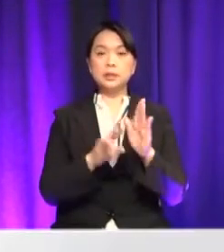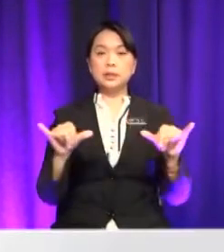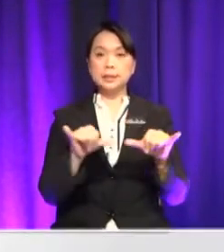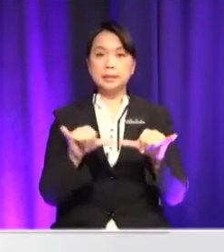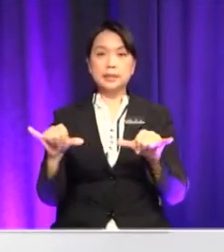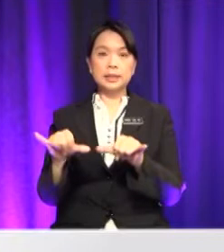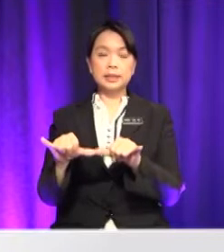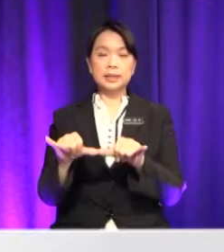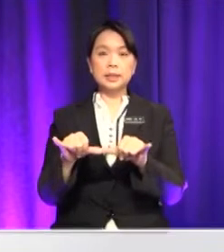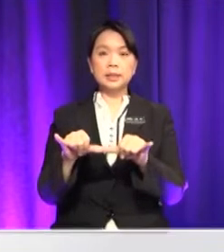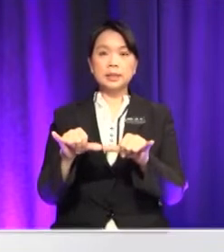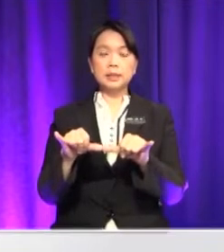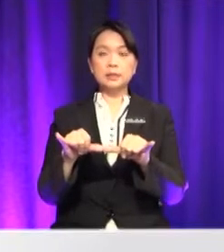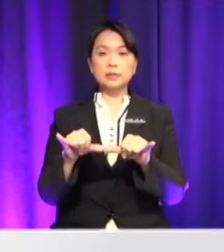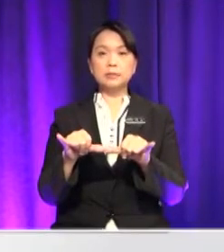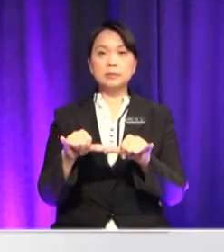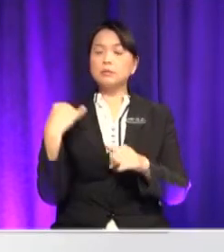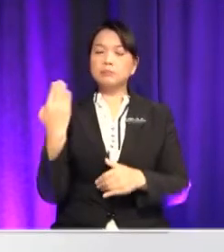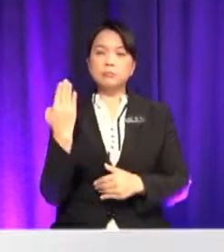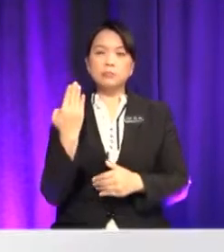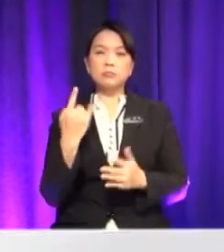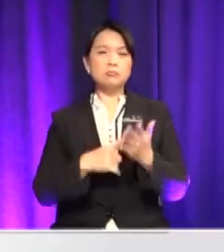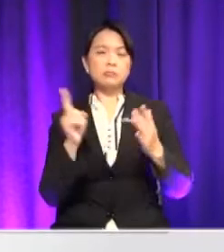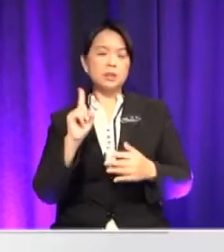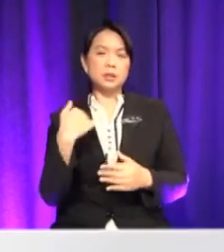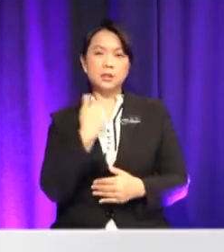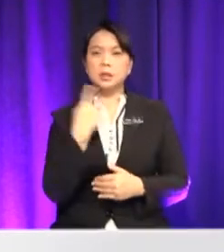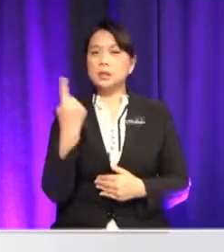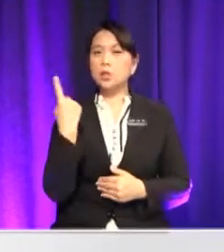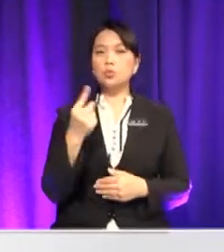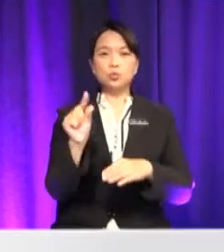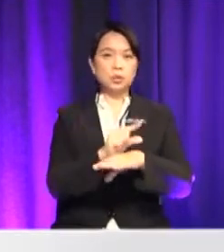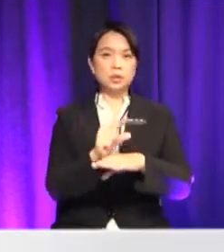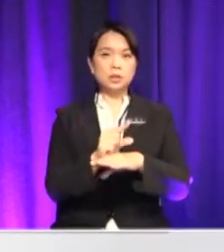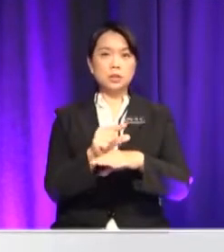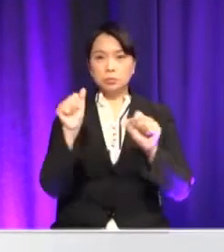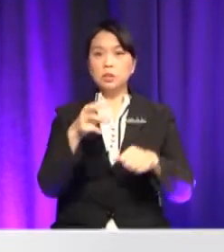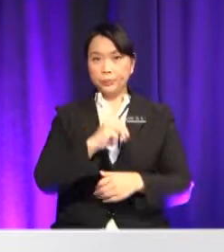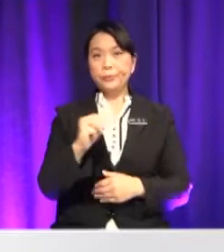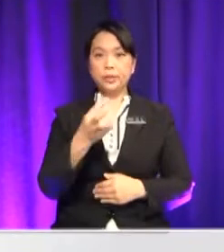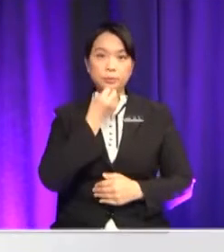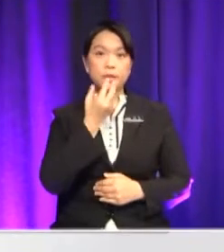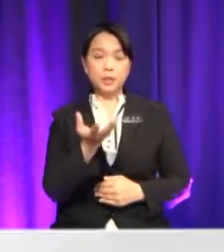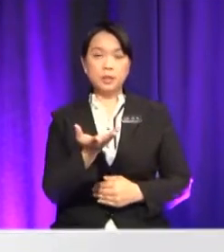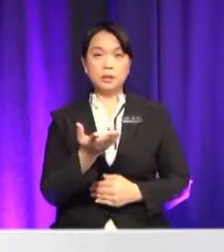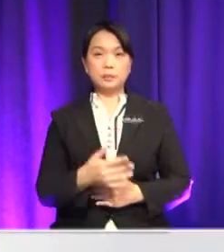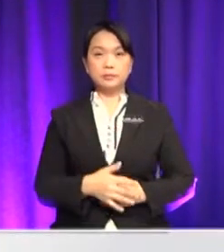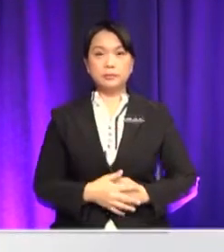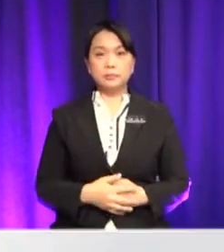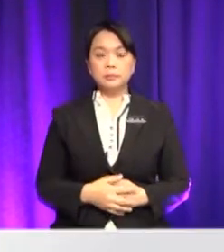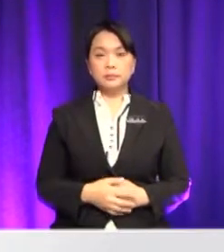apakah yang biasa kita pakai? Boleh tak salah seorang daripada kamu beritahu kepada saya? Siapa nak tolong Siapa untuk jawab nak soalan ni?